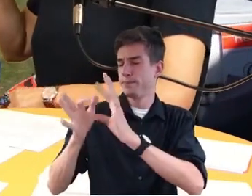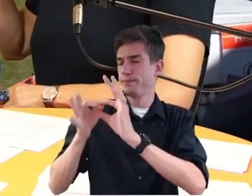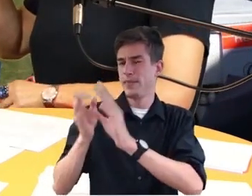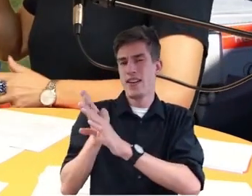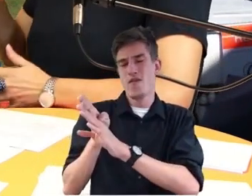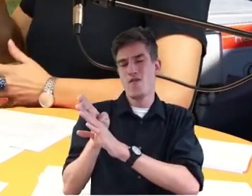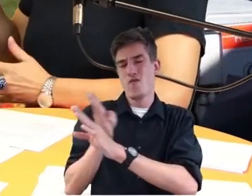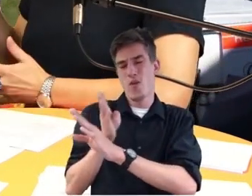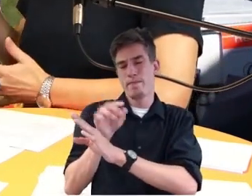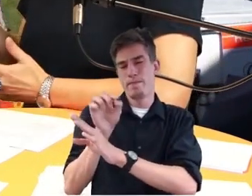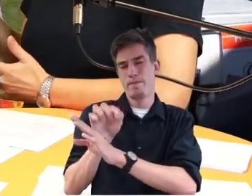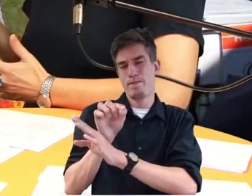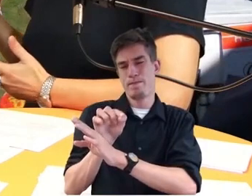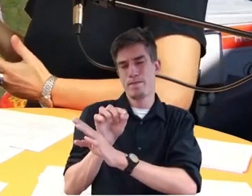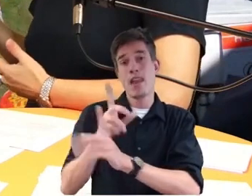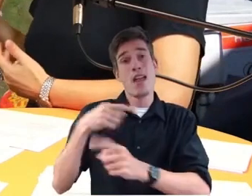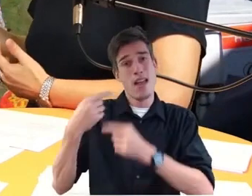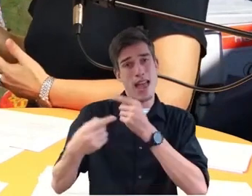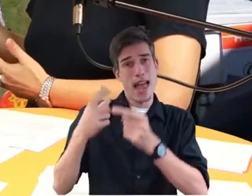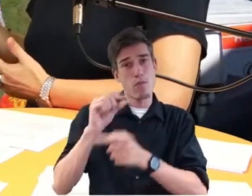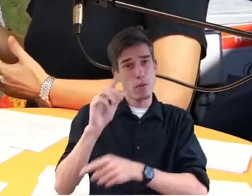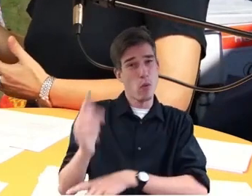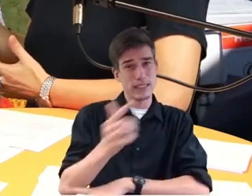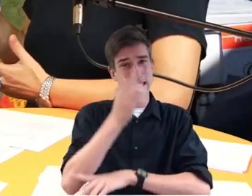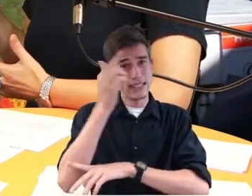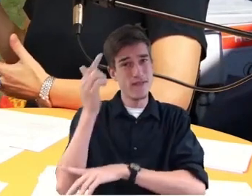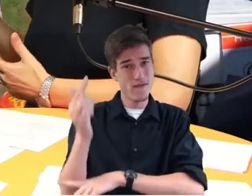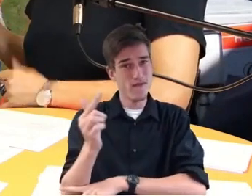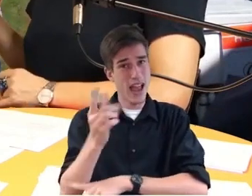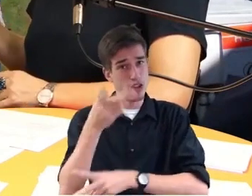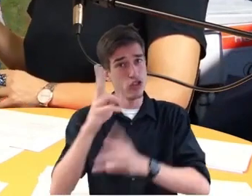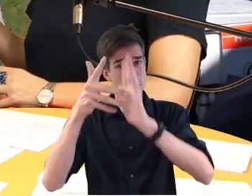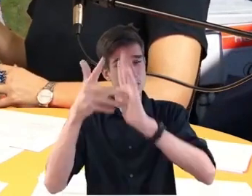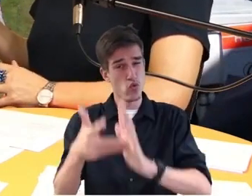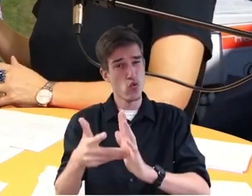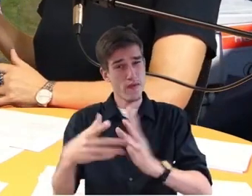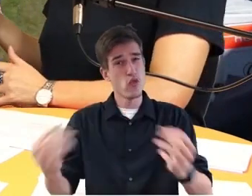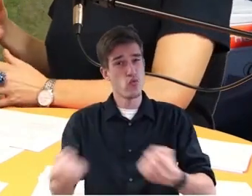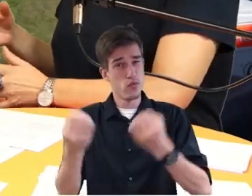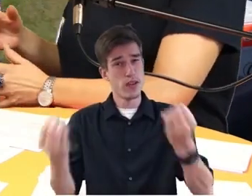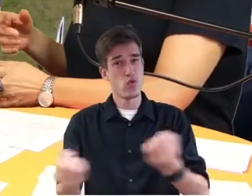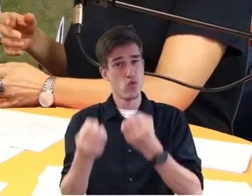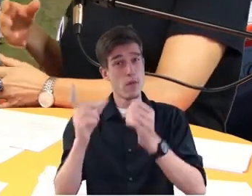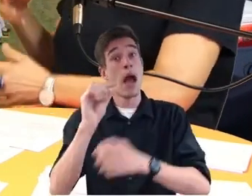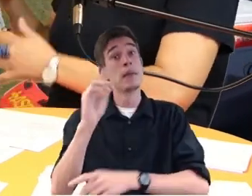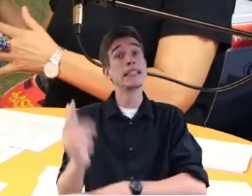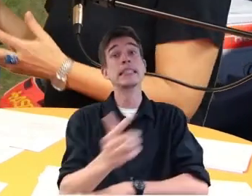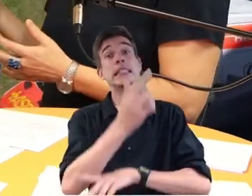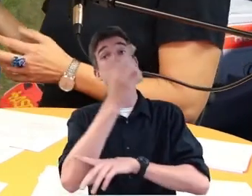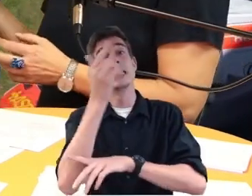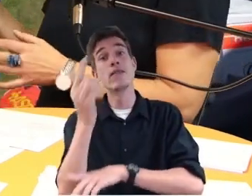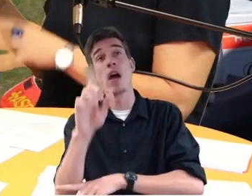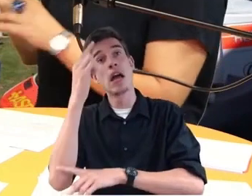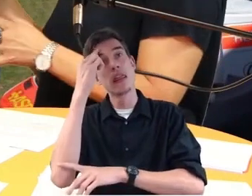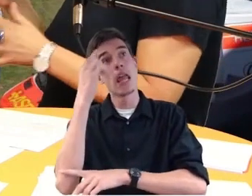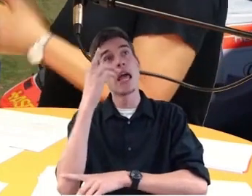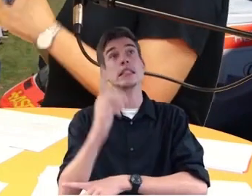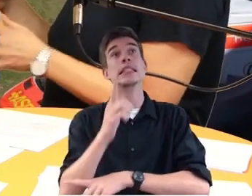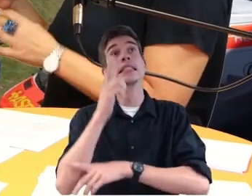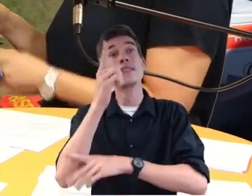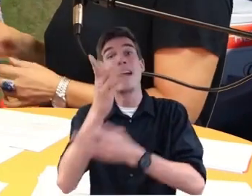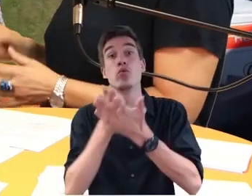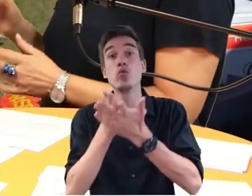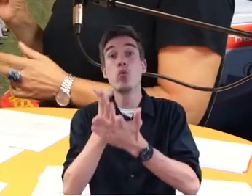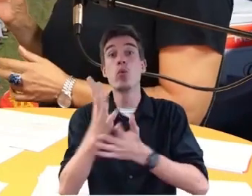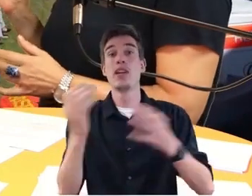der zyklus ist eigentlich zwei jahre aber zwei jahre heißt nicht dass irgendwie zwei jahre geübt wird